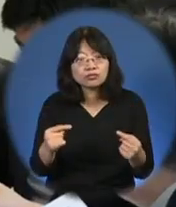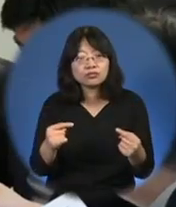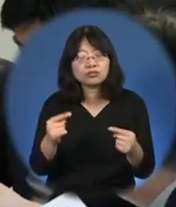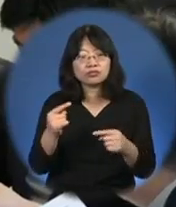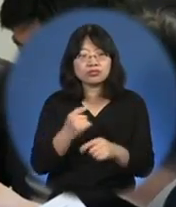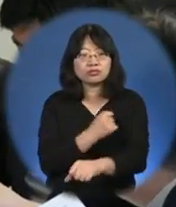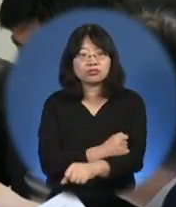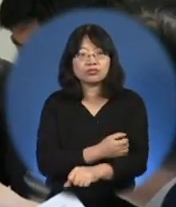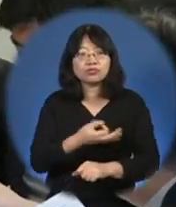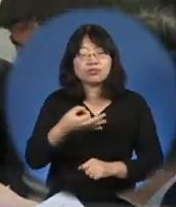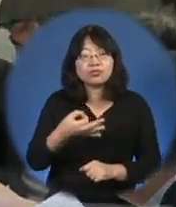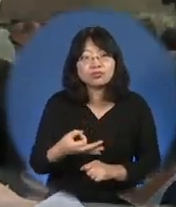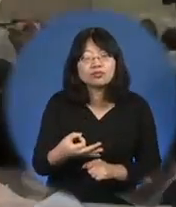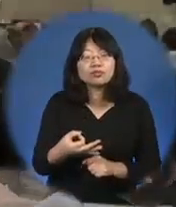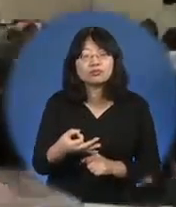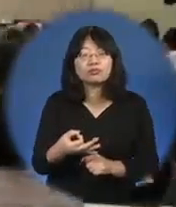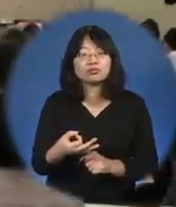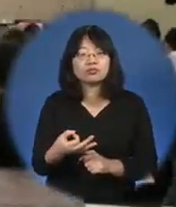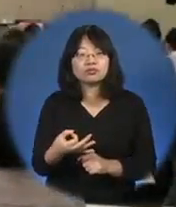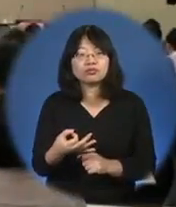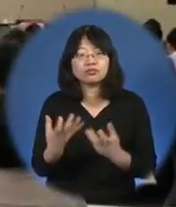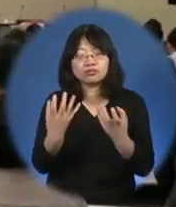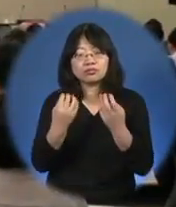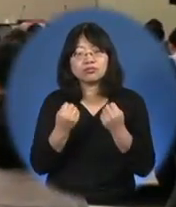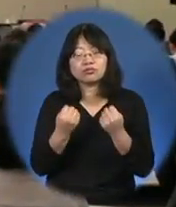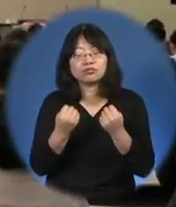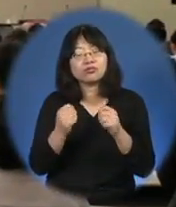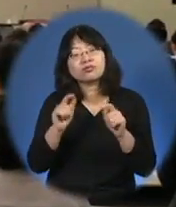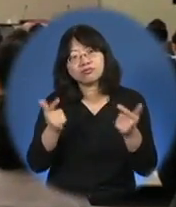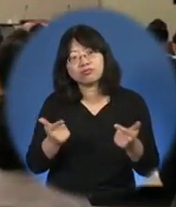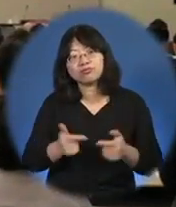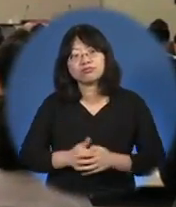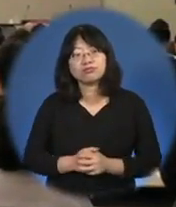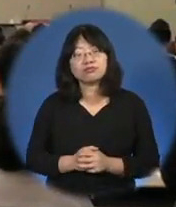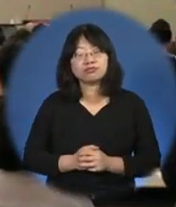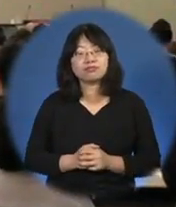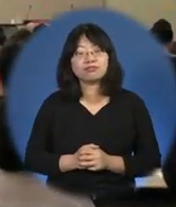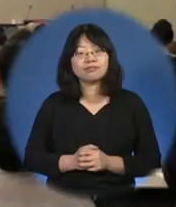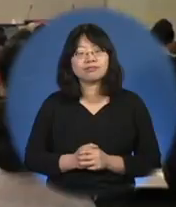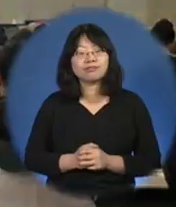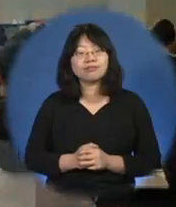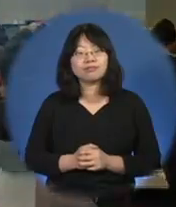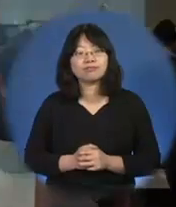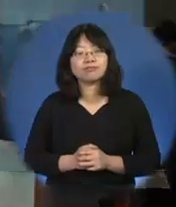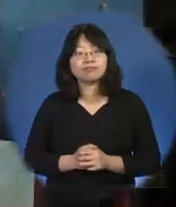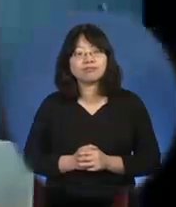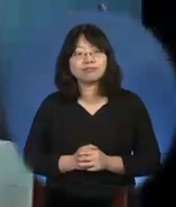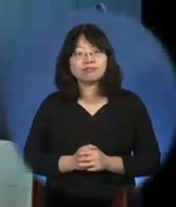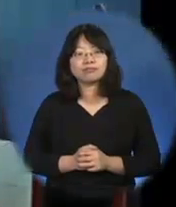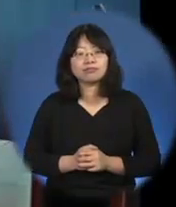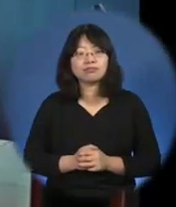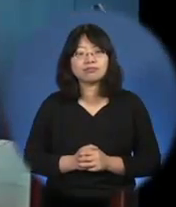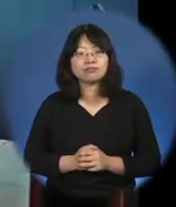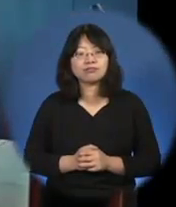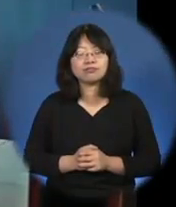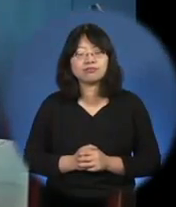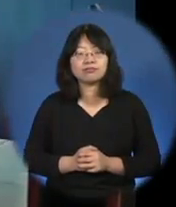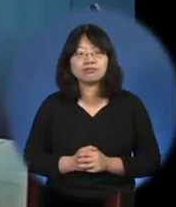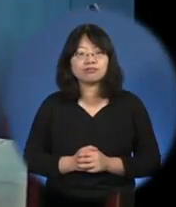참여하는 대가로는 그다지 그렇게 높은 금액은 아닐 않죠. 것 같은데요. 네.